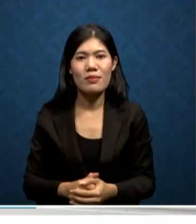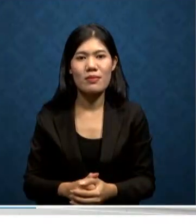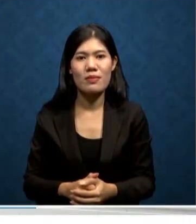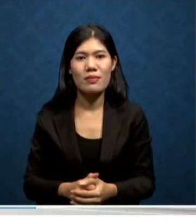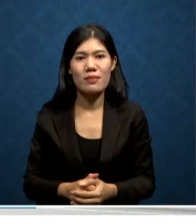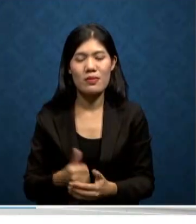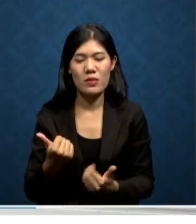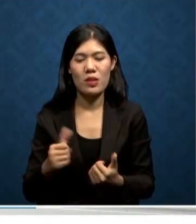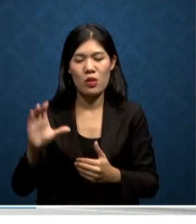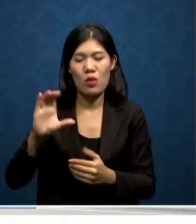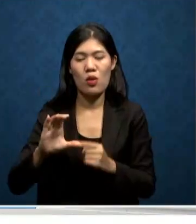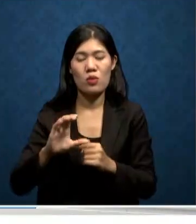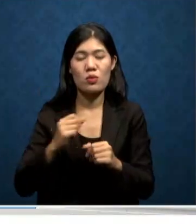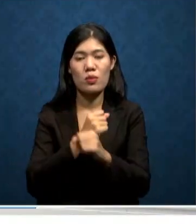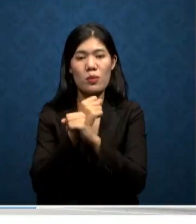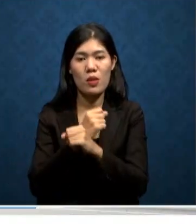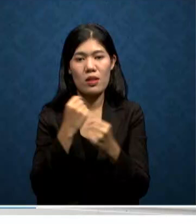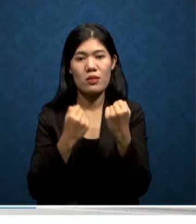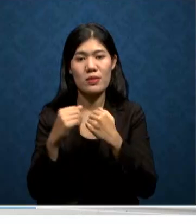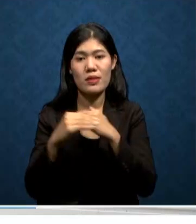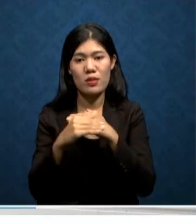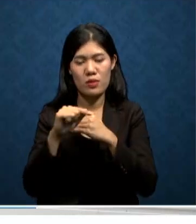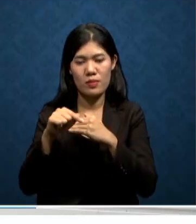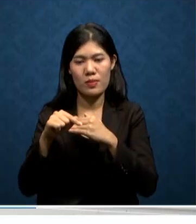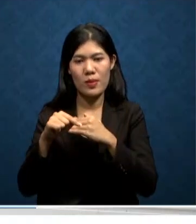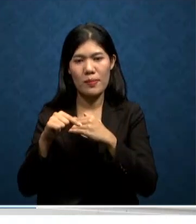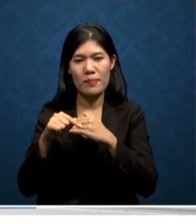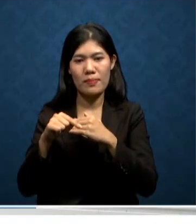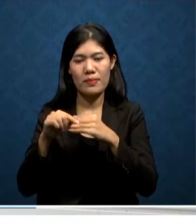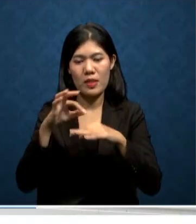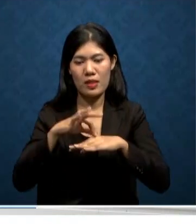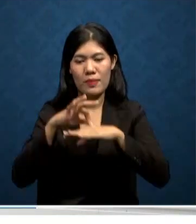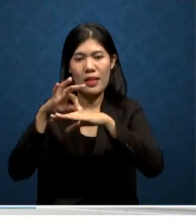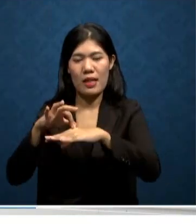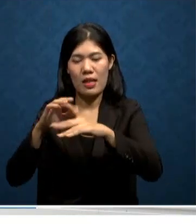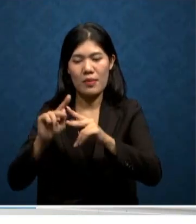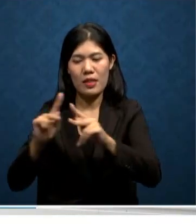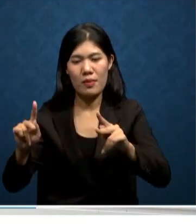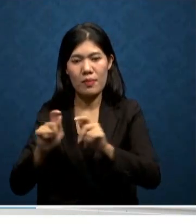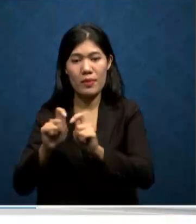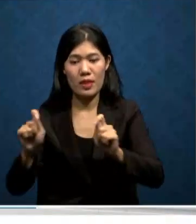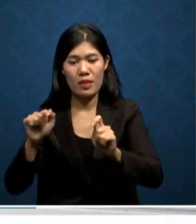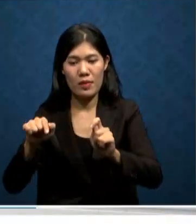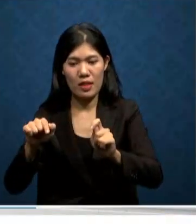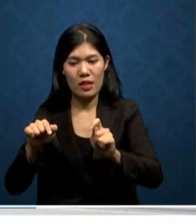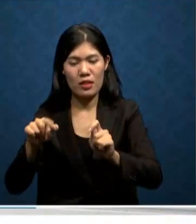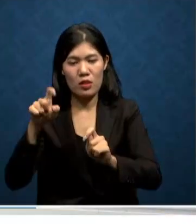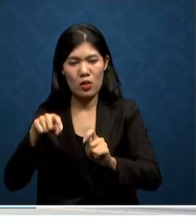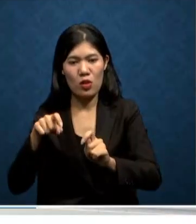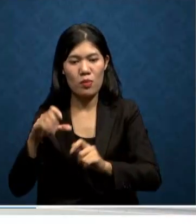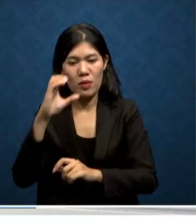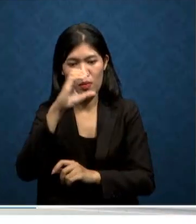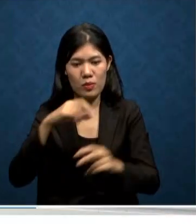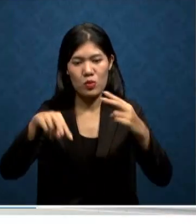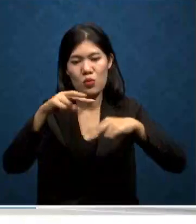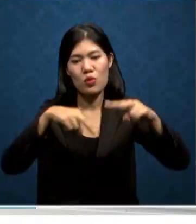ปลอดภัยในการใช้รถชถนนก็ตั้งคณะอนุกรรมการขึ้นมาชุดหนึครับในการติดตามเป็นประจำทุกเดือนแล้วก็จัดทำคู่มือ